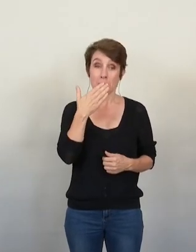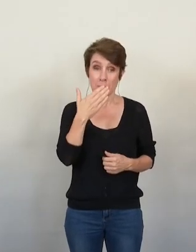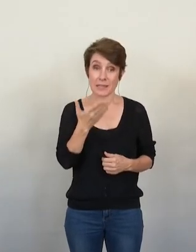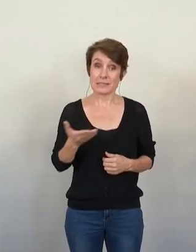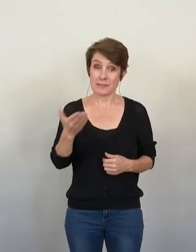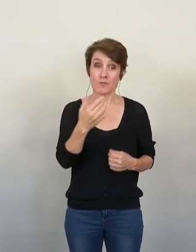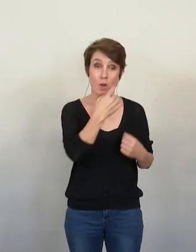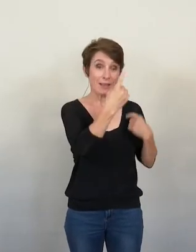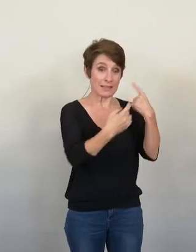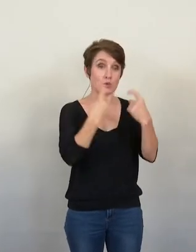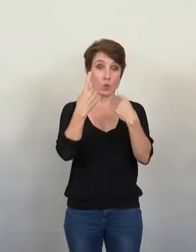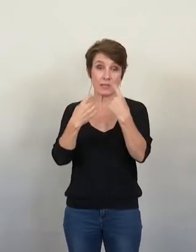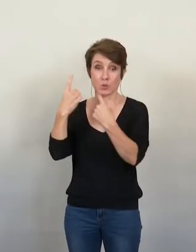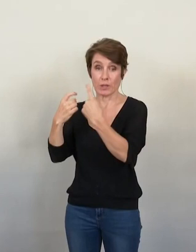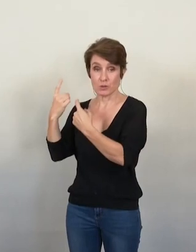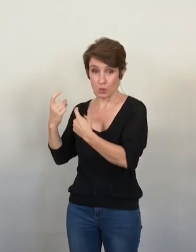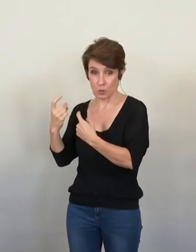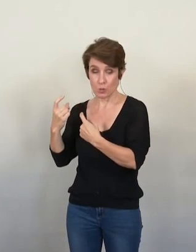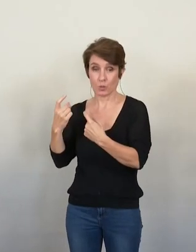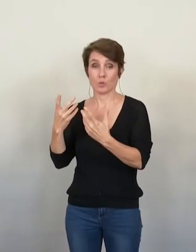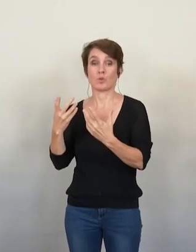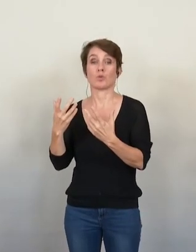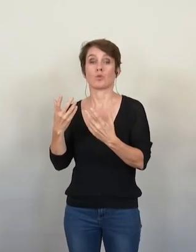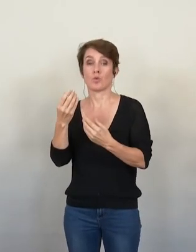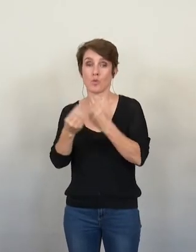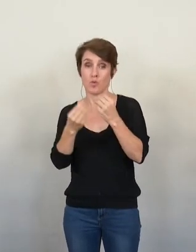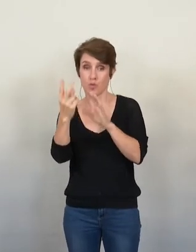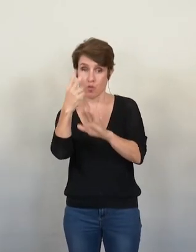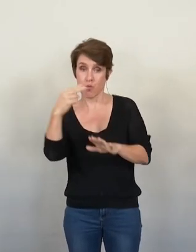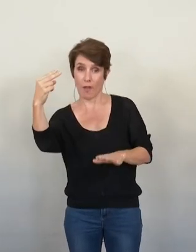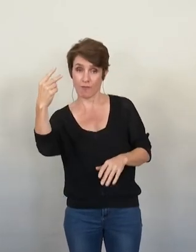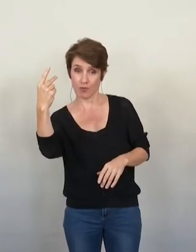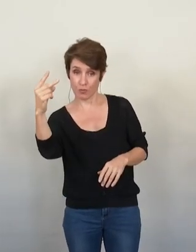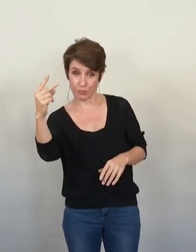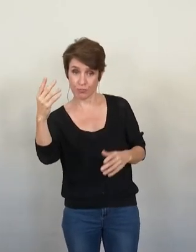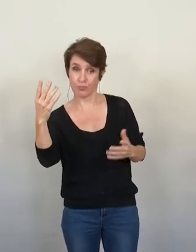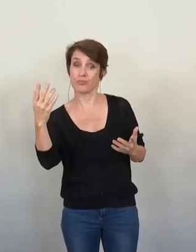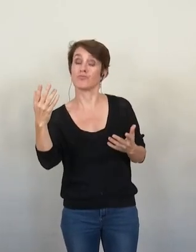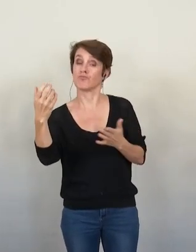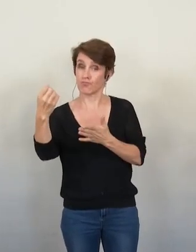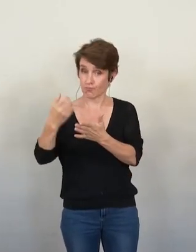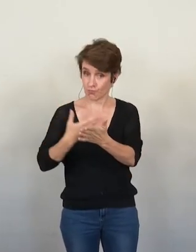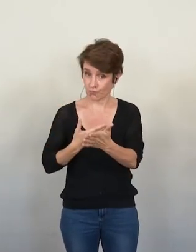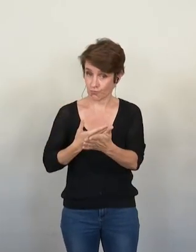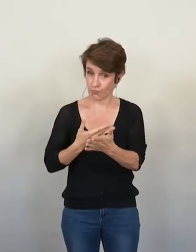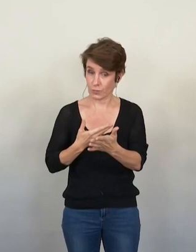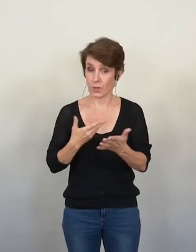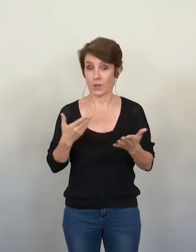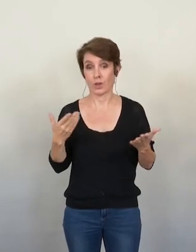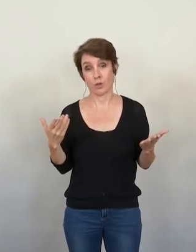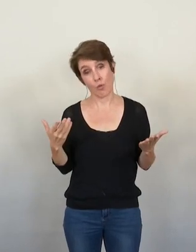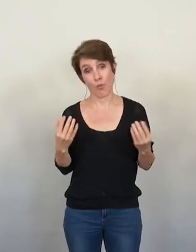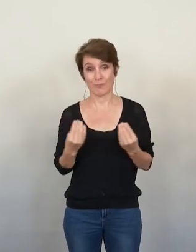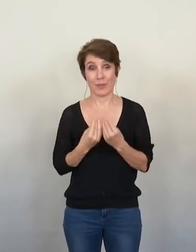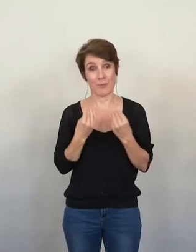précision ou éventuellement lecture du des documents qui le a été transmis pour certains malheureusement je pense que la lecture